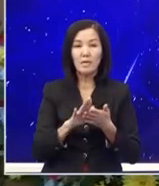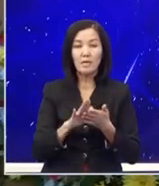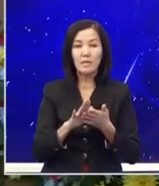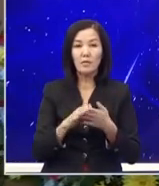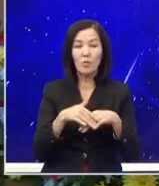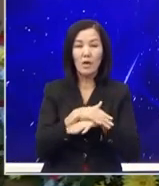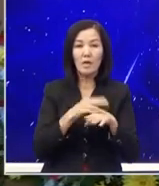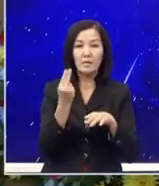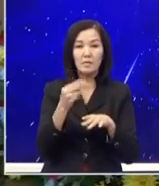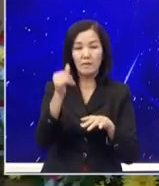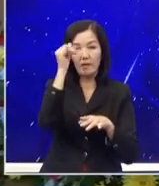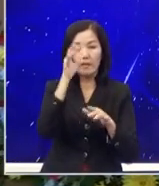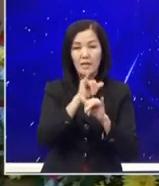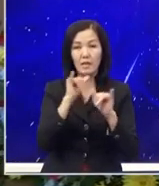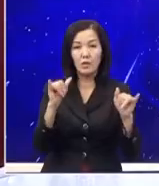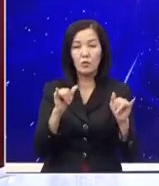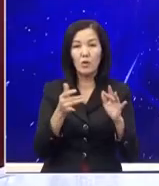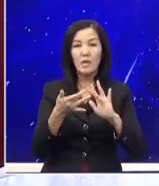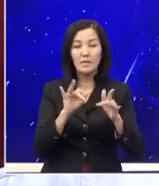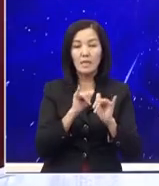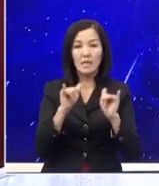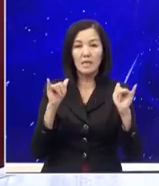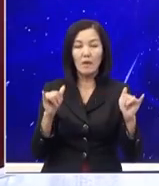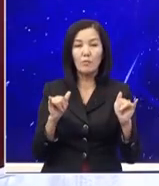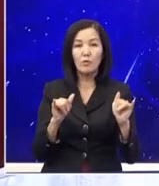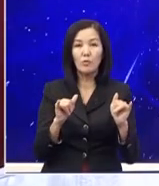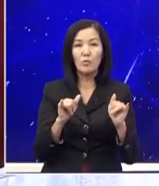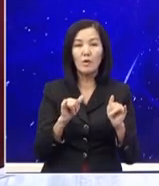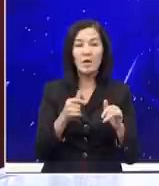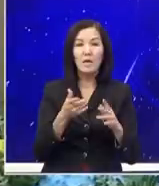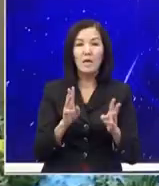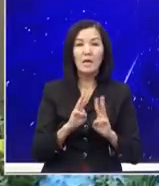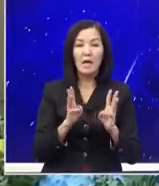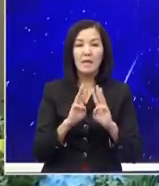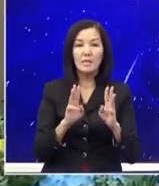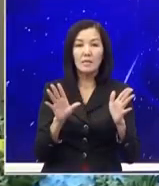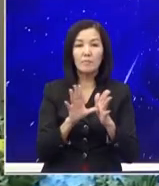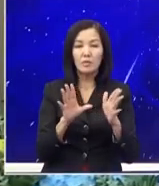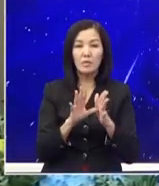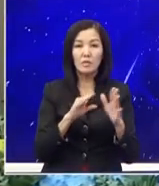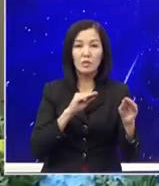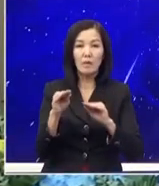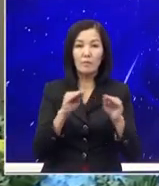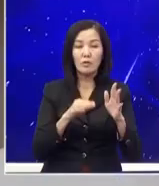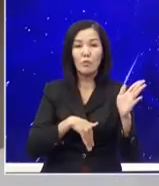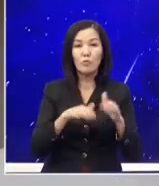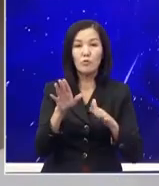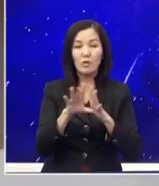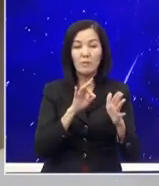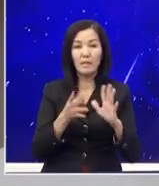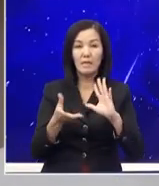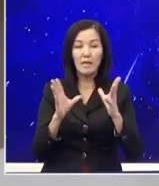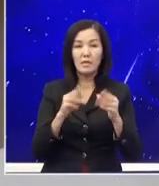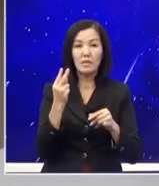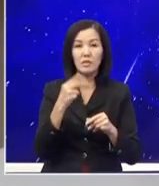халықтың цифрлық сауаттылығын арттыру үшін сайттарды дамыту және газ пішінін электрмен жабдықтау жобалары үздіктеп танылды.